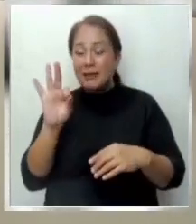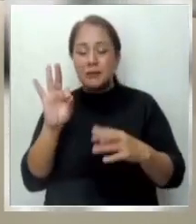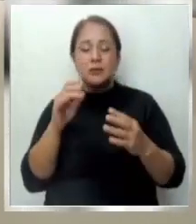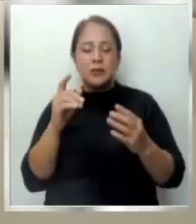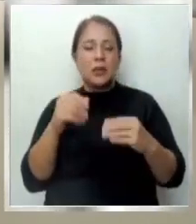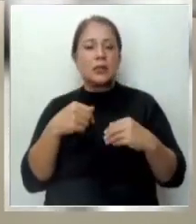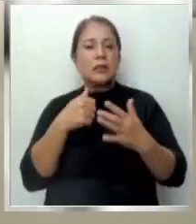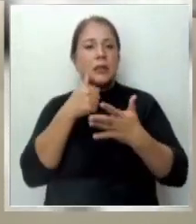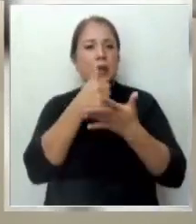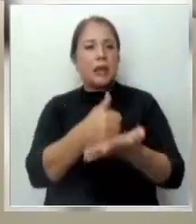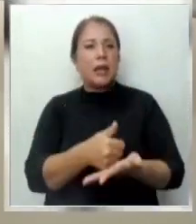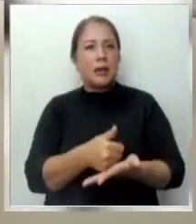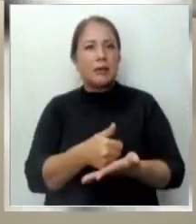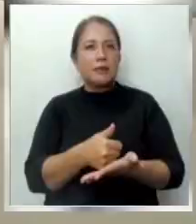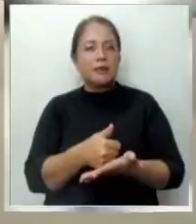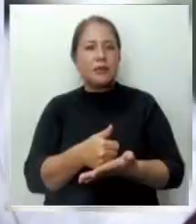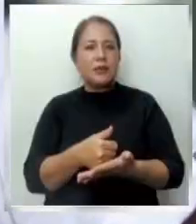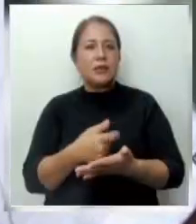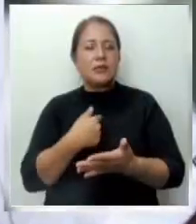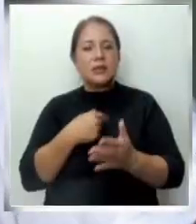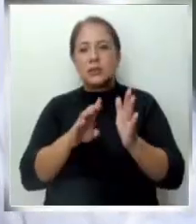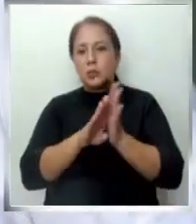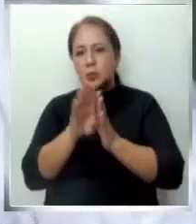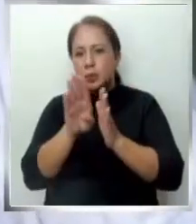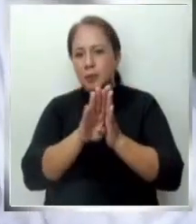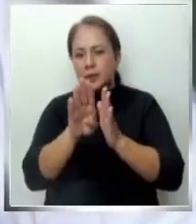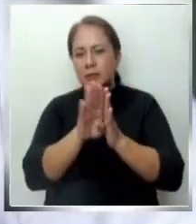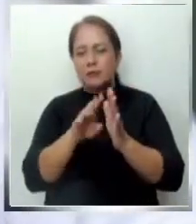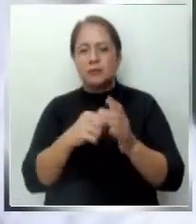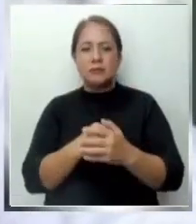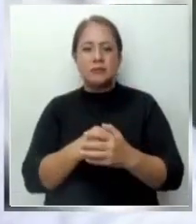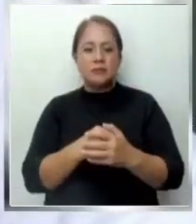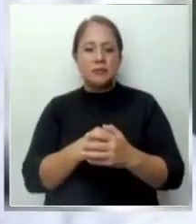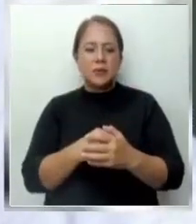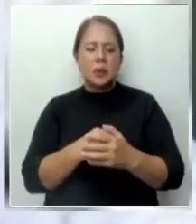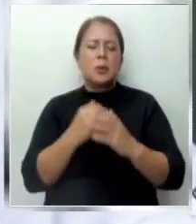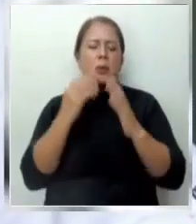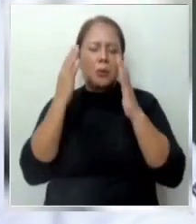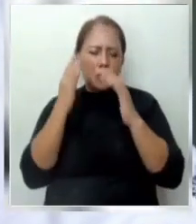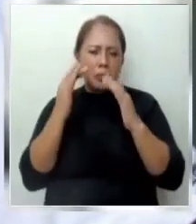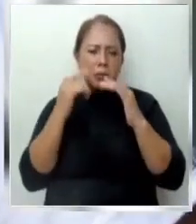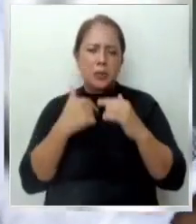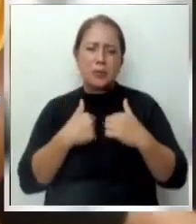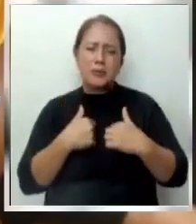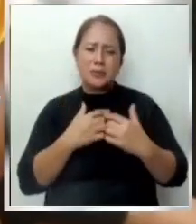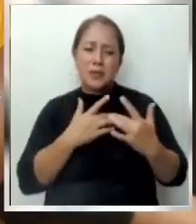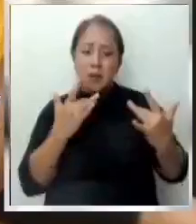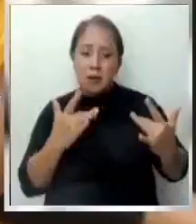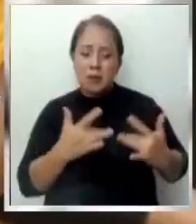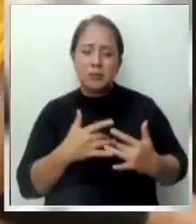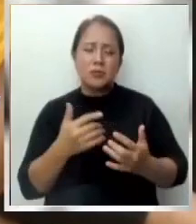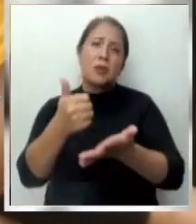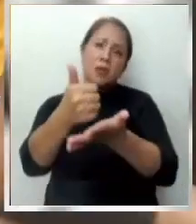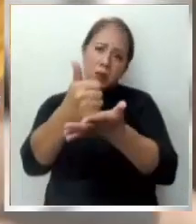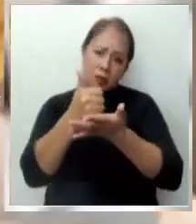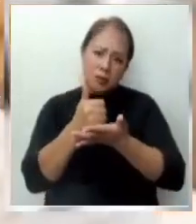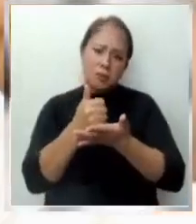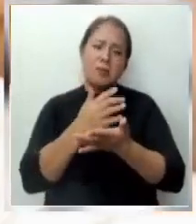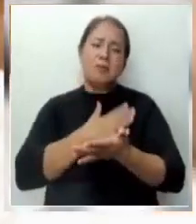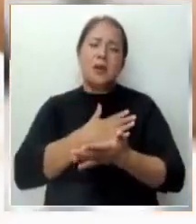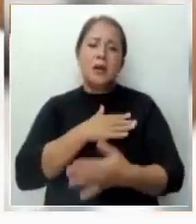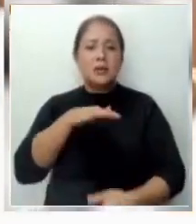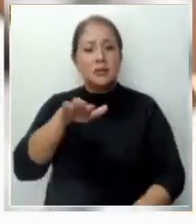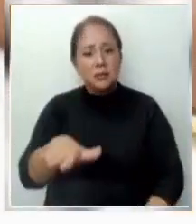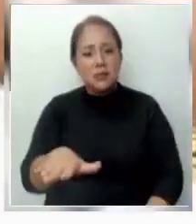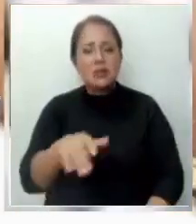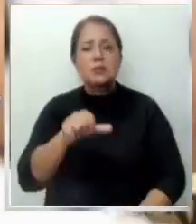neural developmental. Sana po yung may magiging puso po yan, tulungan nyo naman po yung anak ko na maoperahan